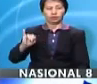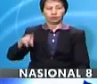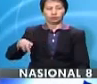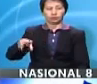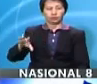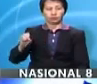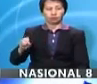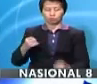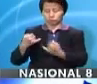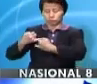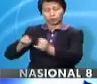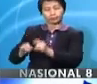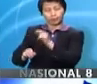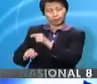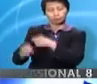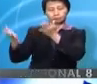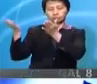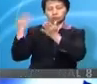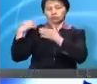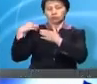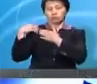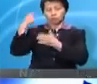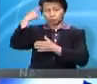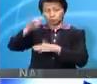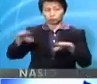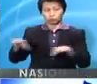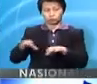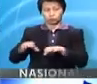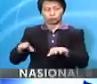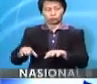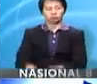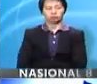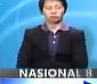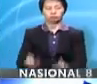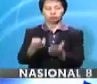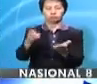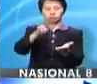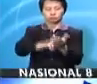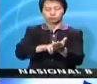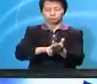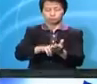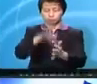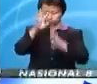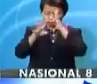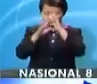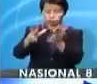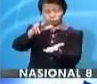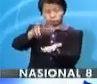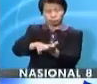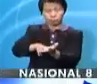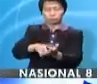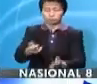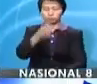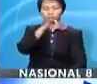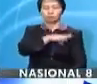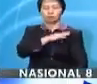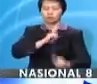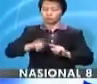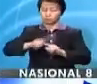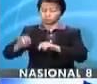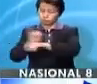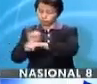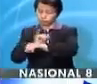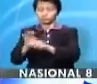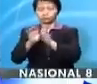badan jabatan yang bertanggungjawab untuk melaksanakan. Pendaftaran paten ciptaan itu dapat dimanfaatkan dalam pelbagai